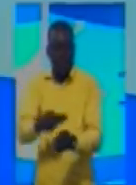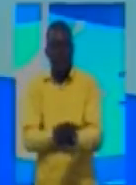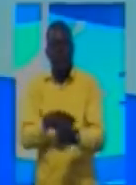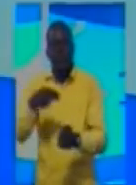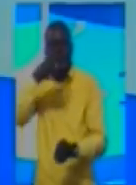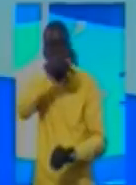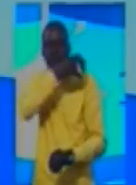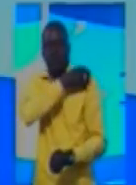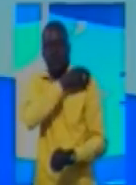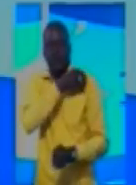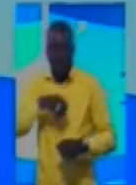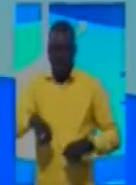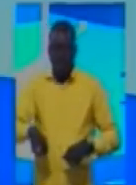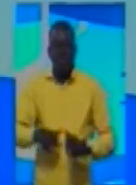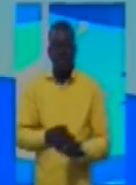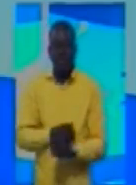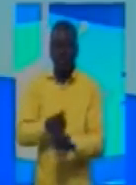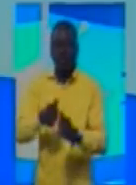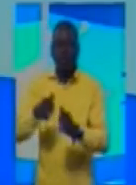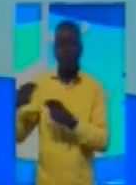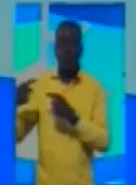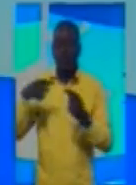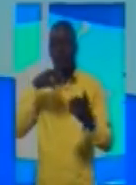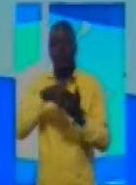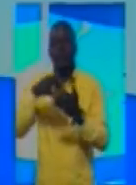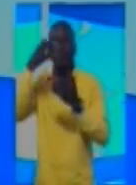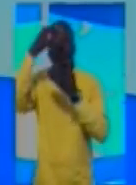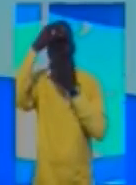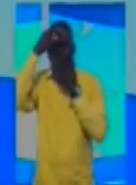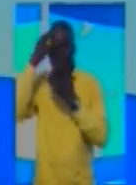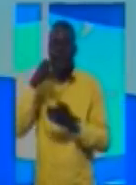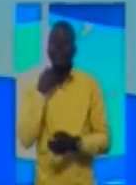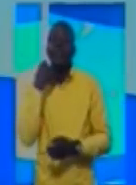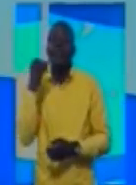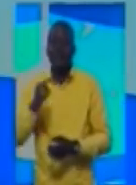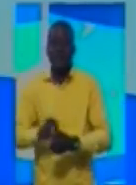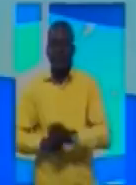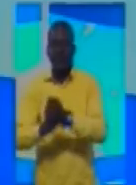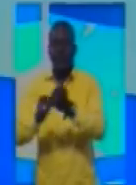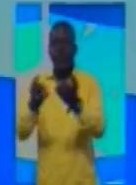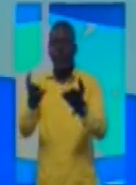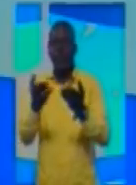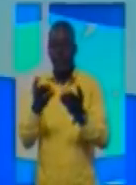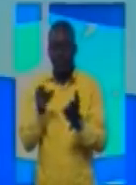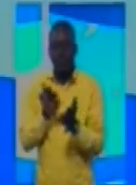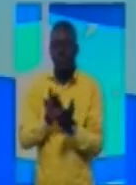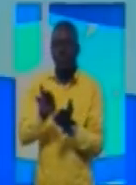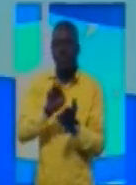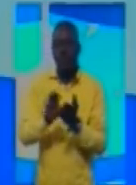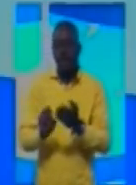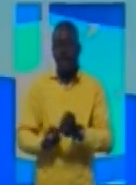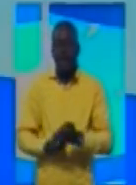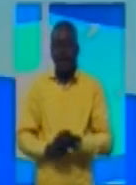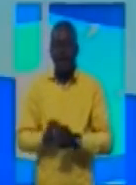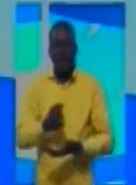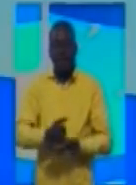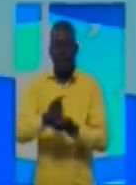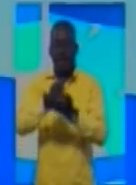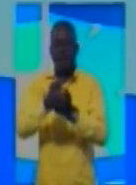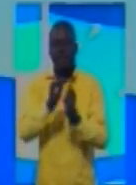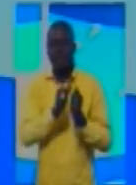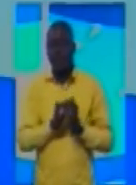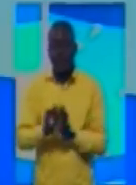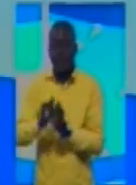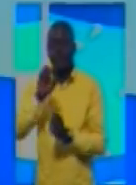appelé à poursuivre la lutte contre le terrorisme et l'insécurité, dit vouloir compter sur le soutien de l'ensemble des forces